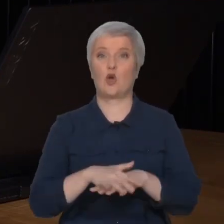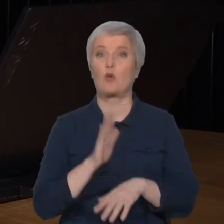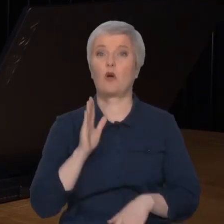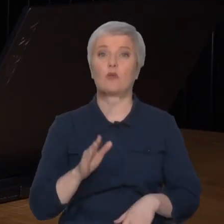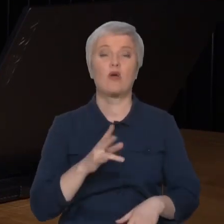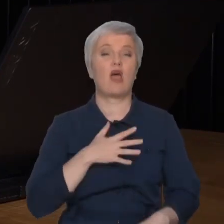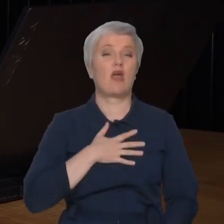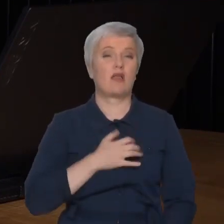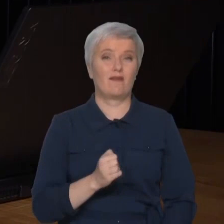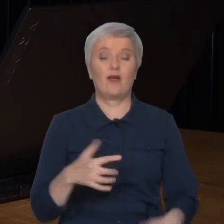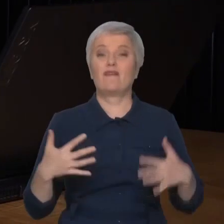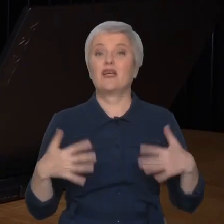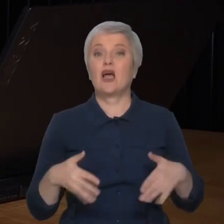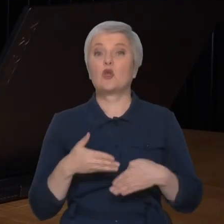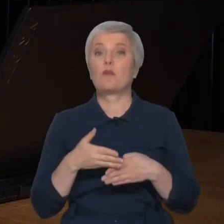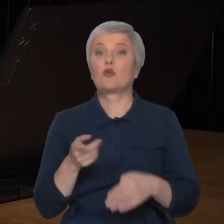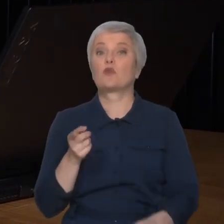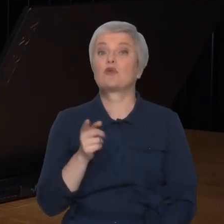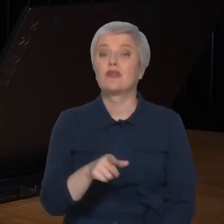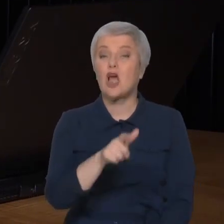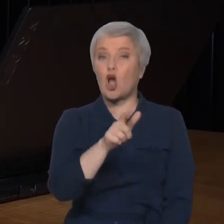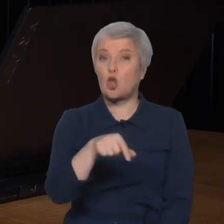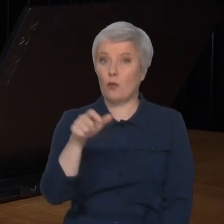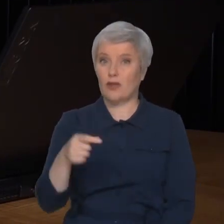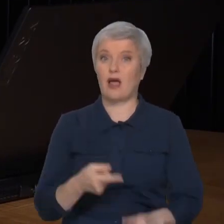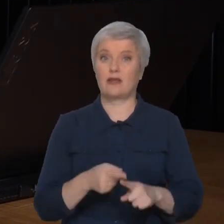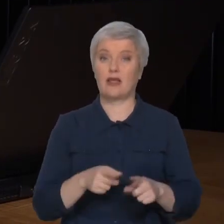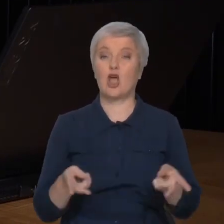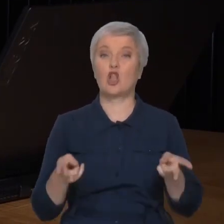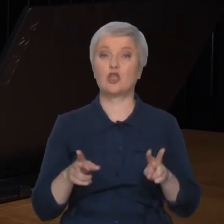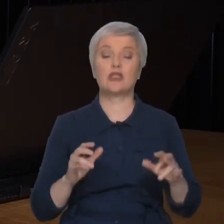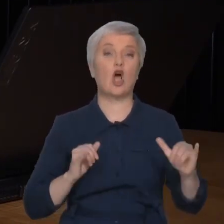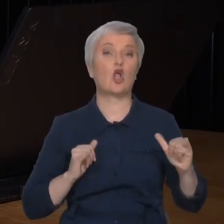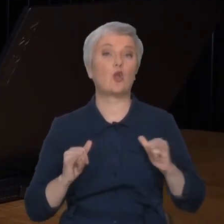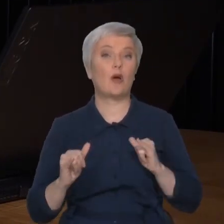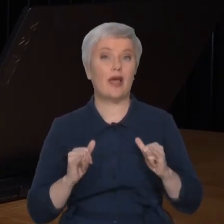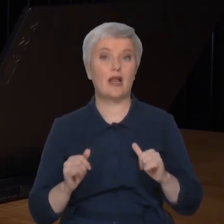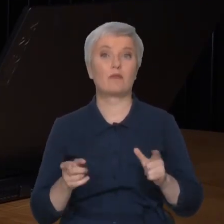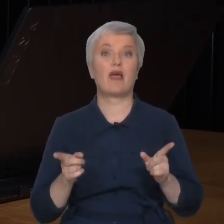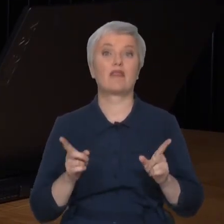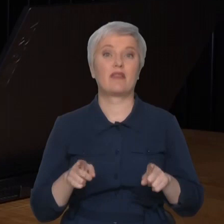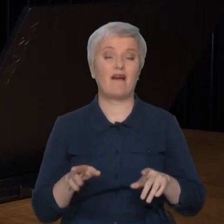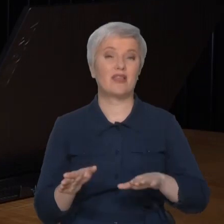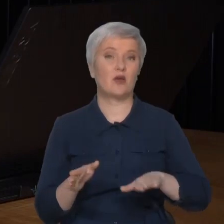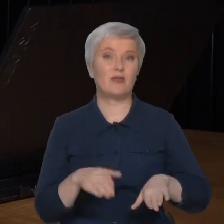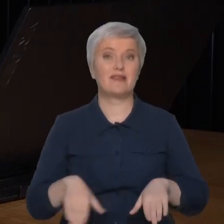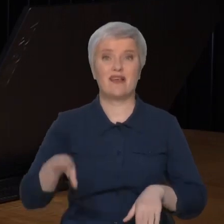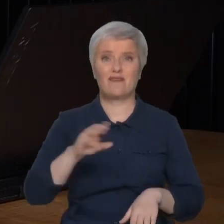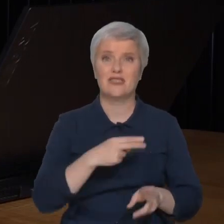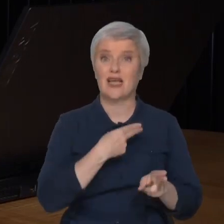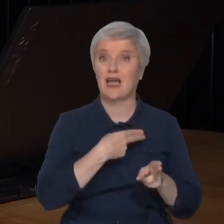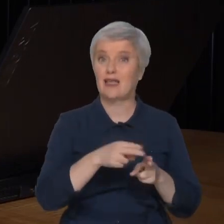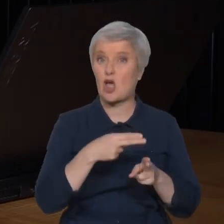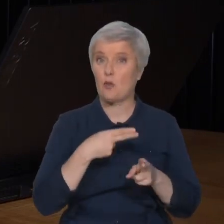І він втратить підтримку навіть тих громадян, які залишаються лояльними до нього, навіть після всіх репресій, які почалися